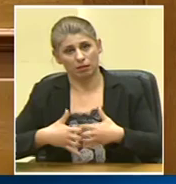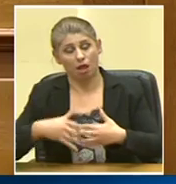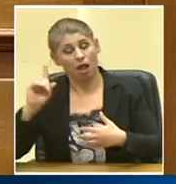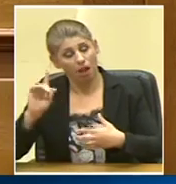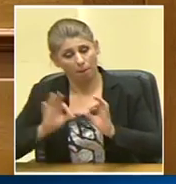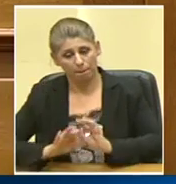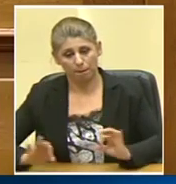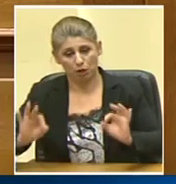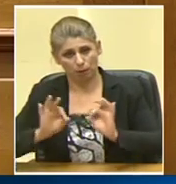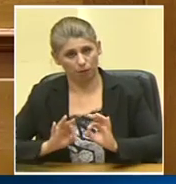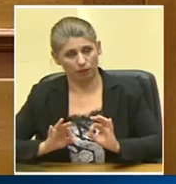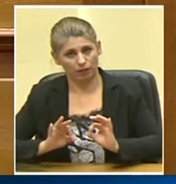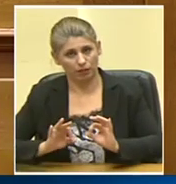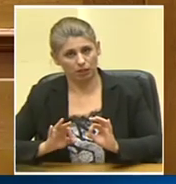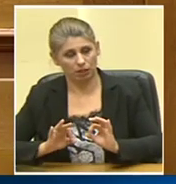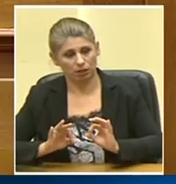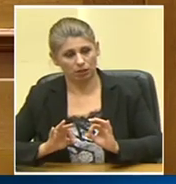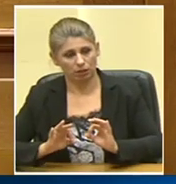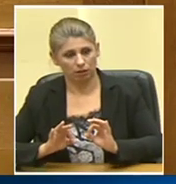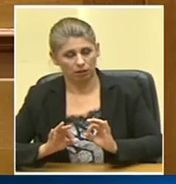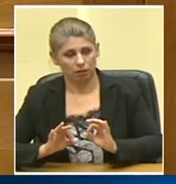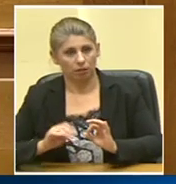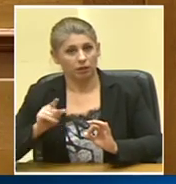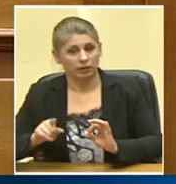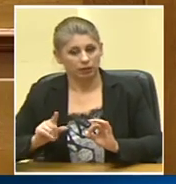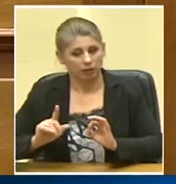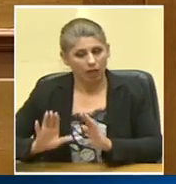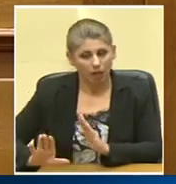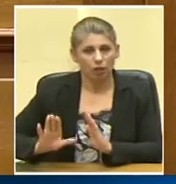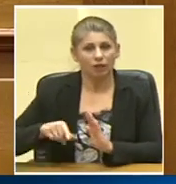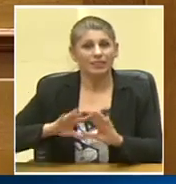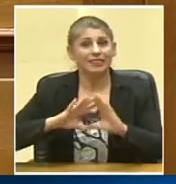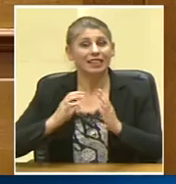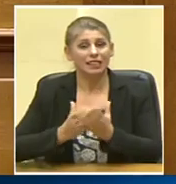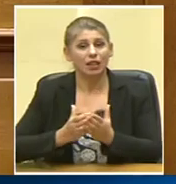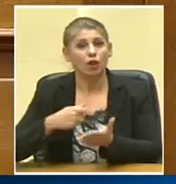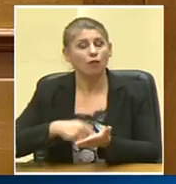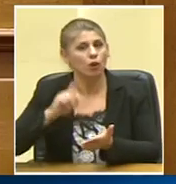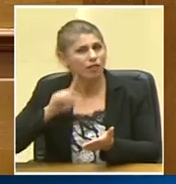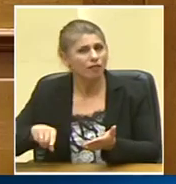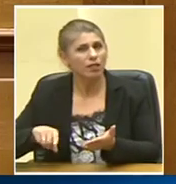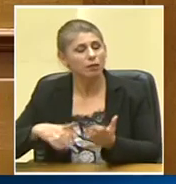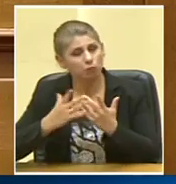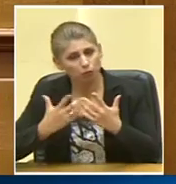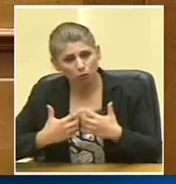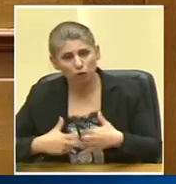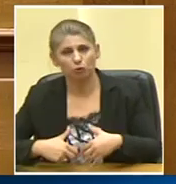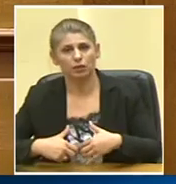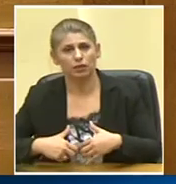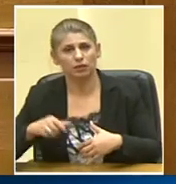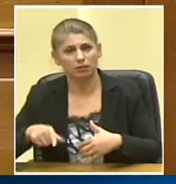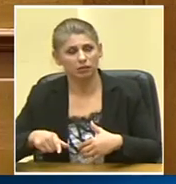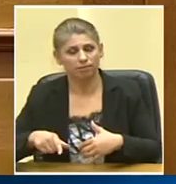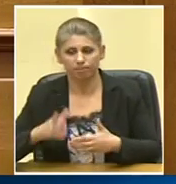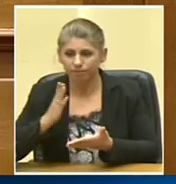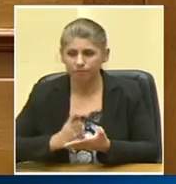προϋπόθεση και, θα έλεγα, για την ανοχή αυτή στη γενικευμένη φοροδιαφυγή που λειτουργήσε ως